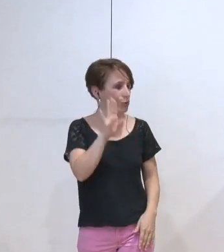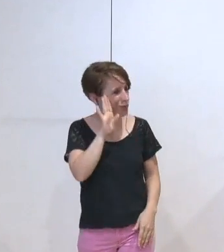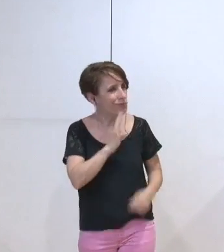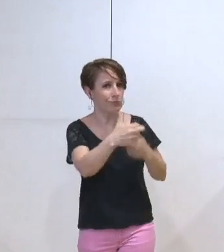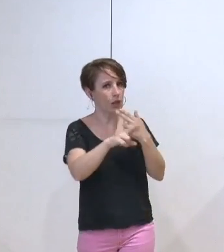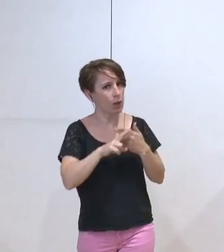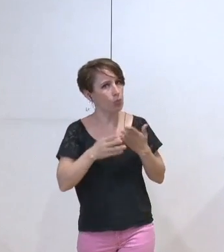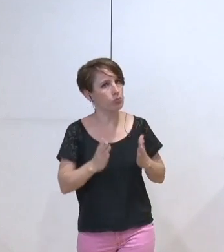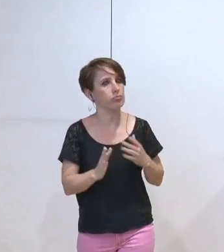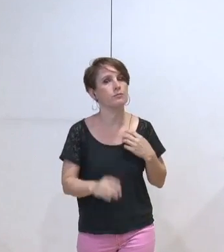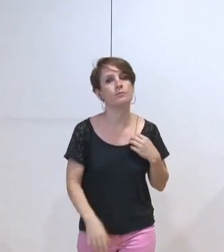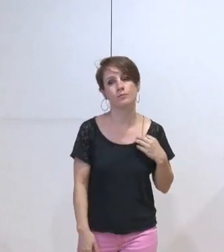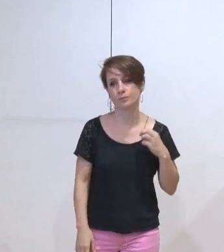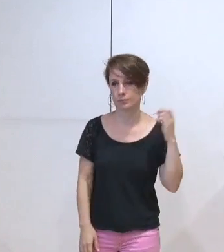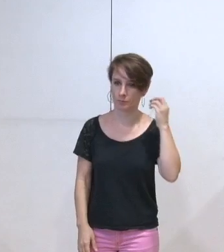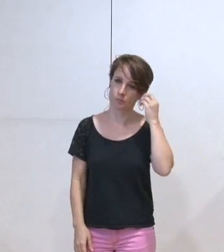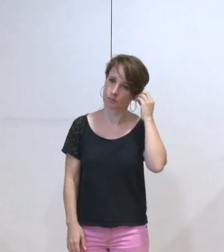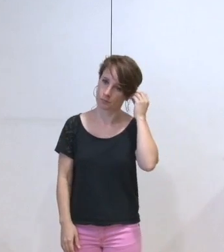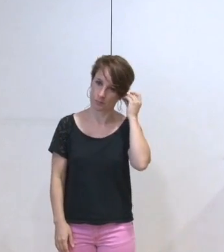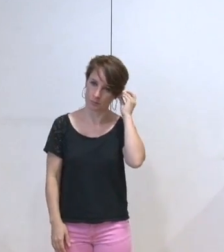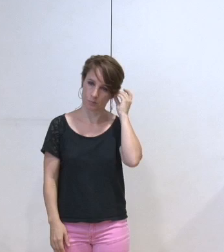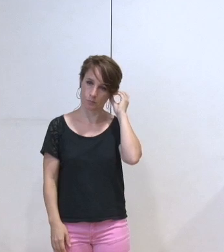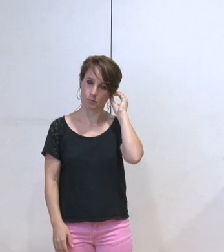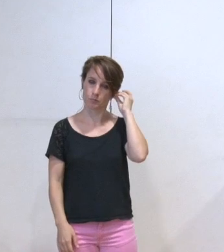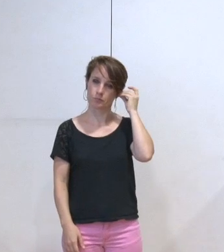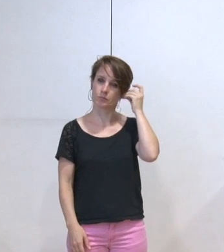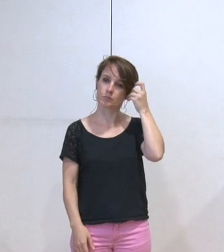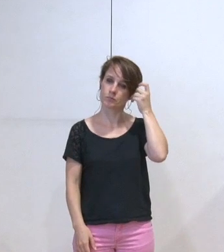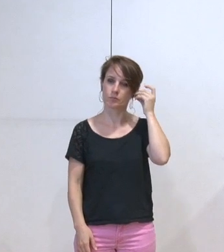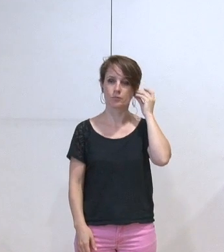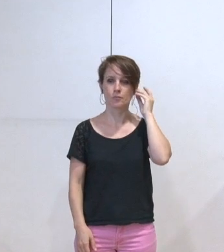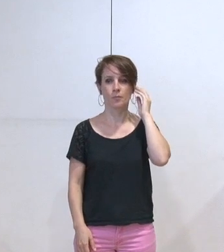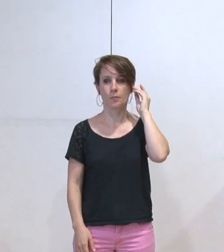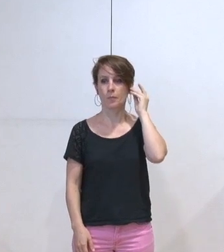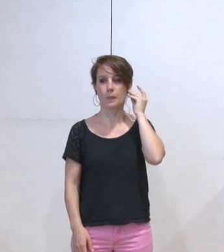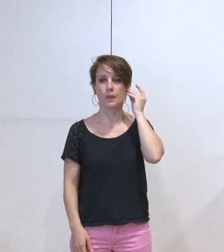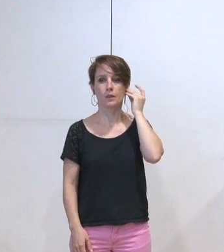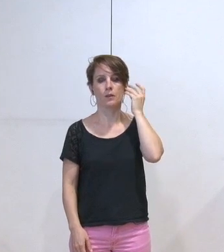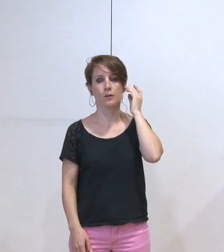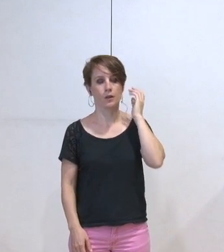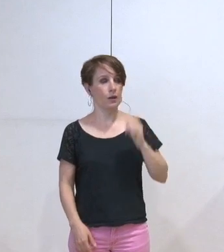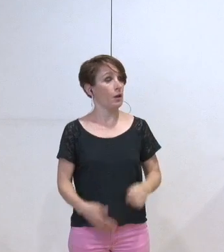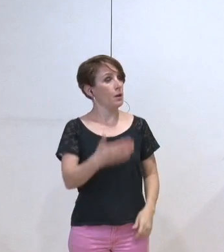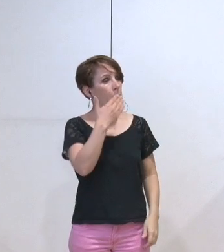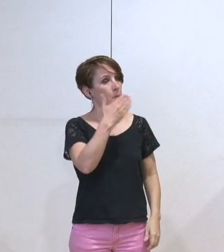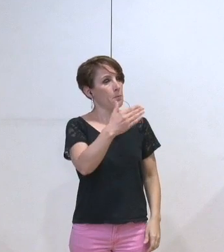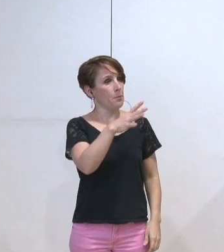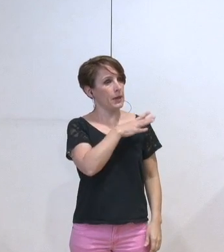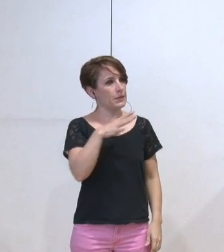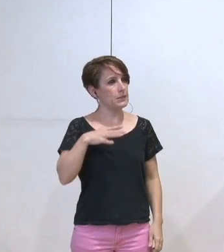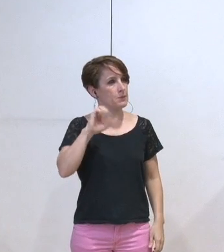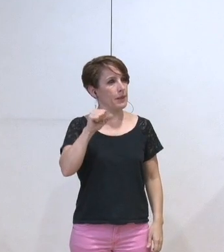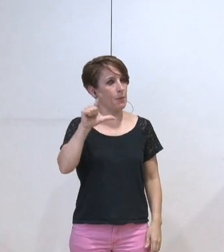votre attention je vous remercie madame Salah avant de vous répondre